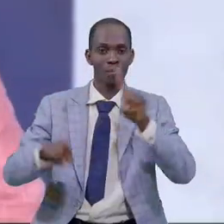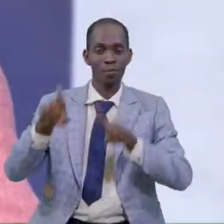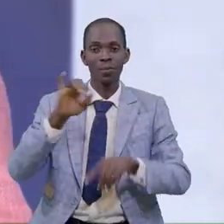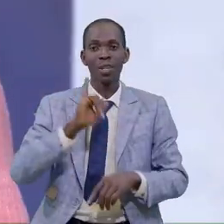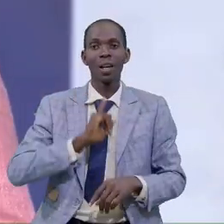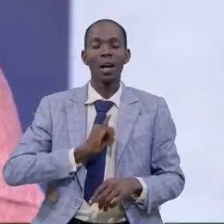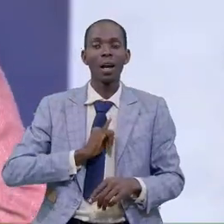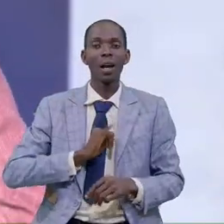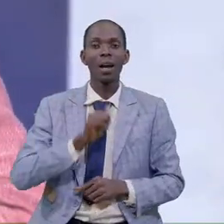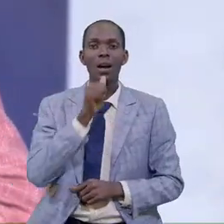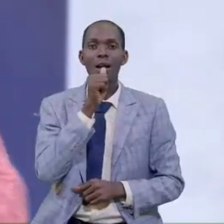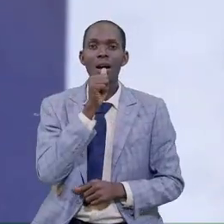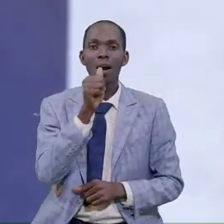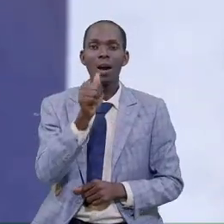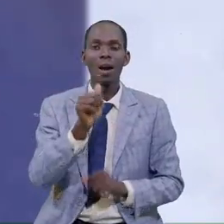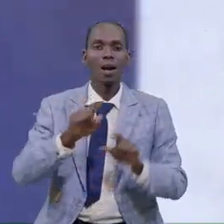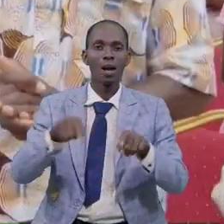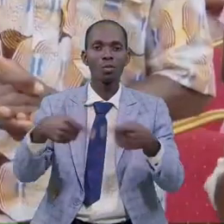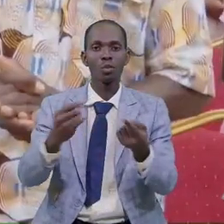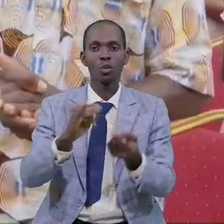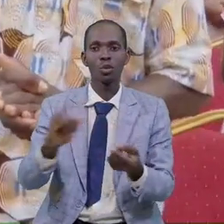Je vais au